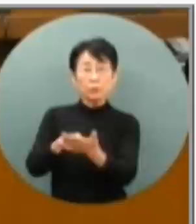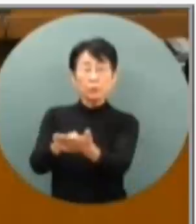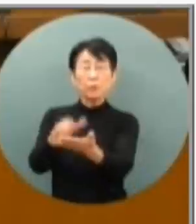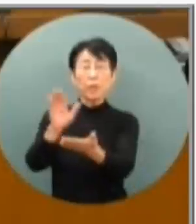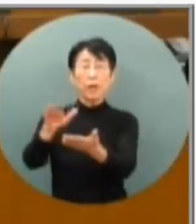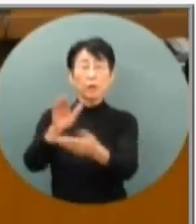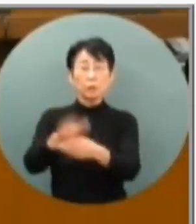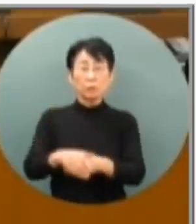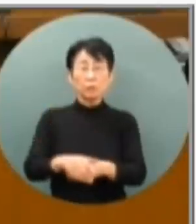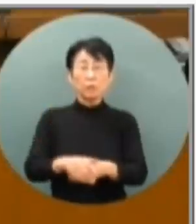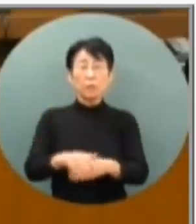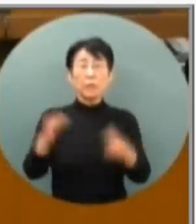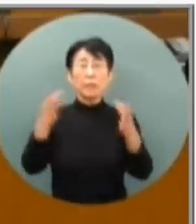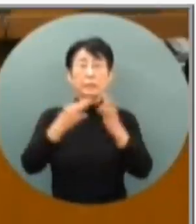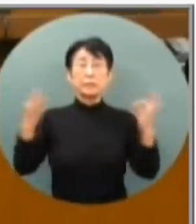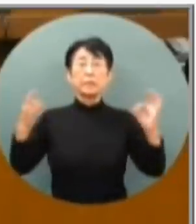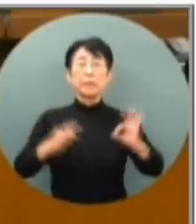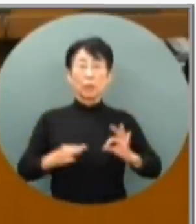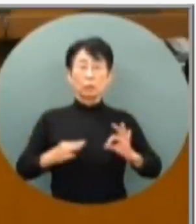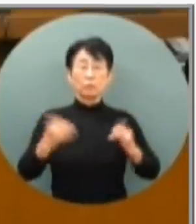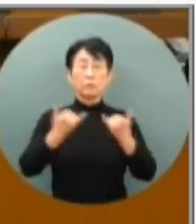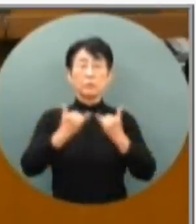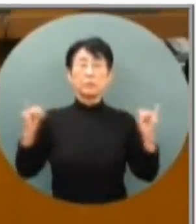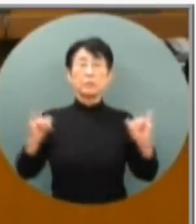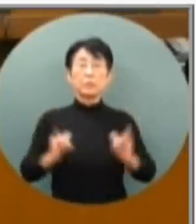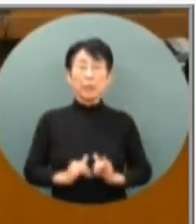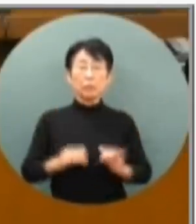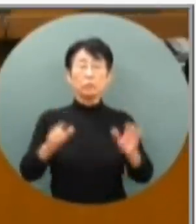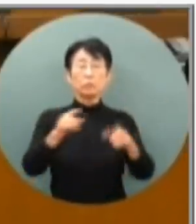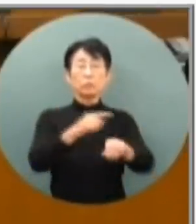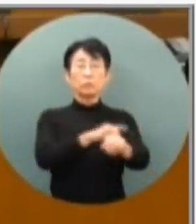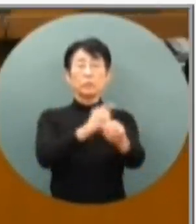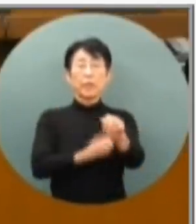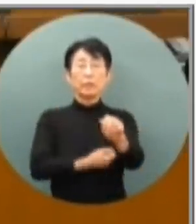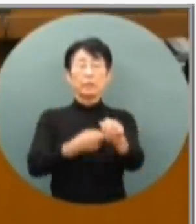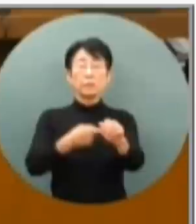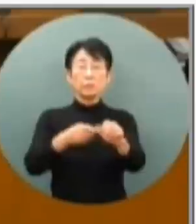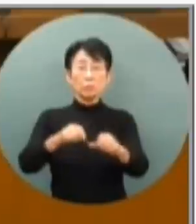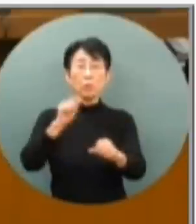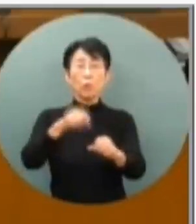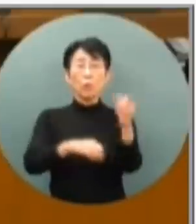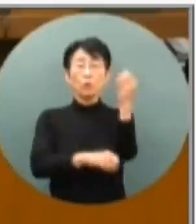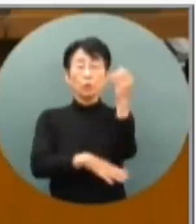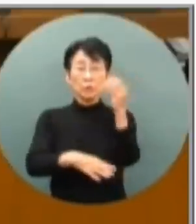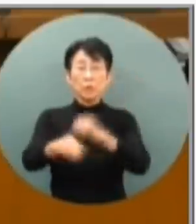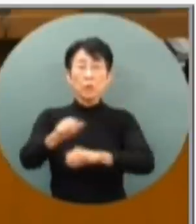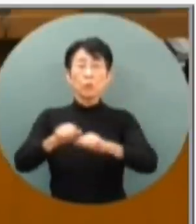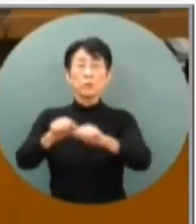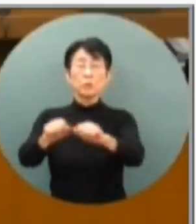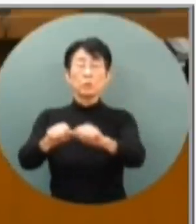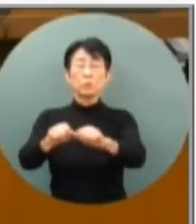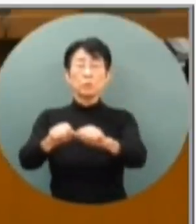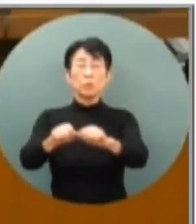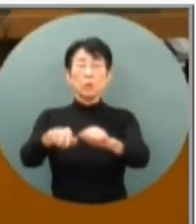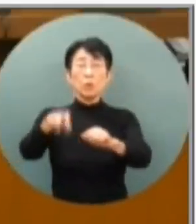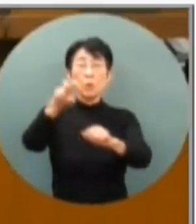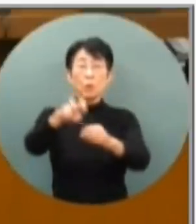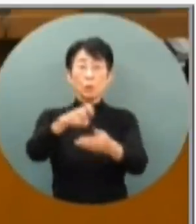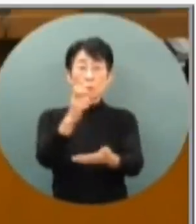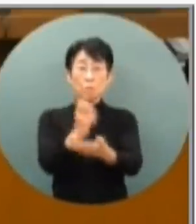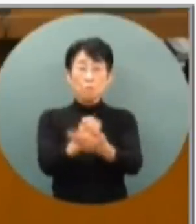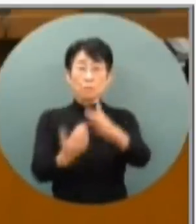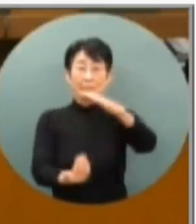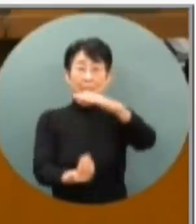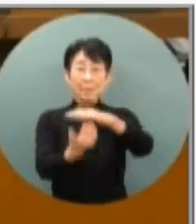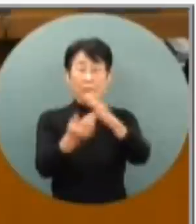わば人格権に基づいて私たちは行使し得る、これも確立した最高裁の判例の中で